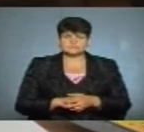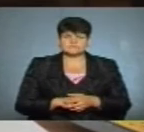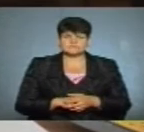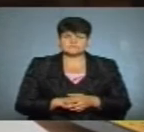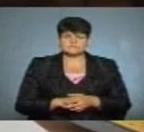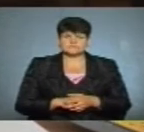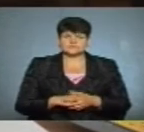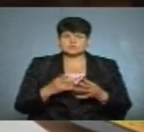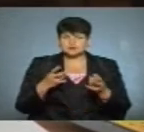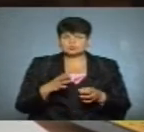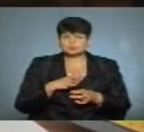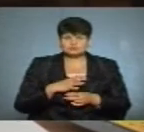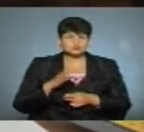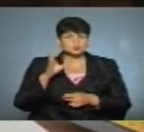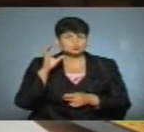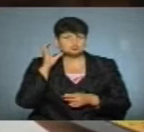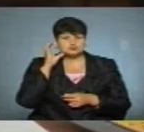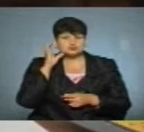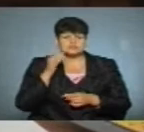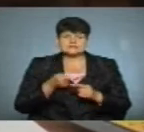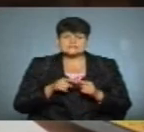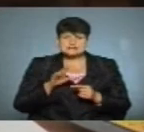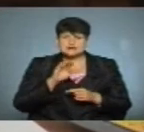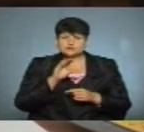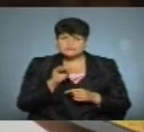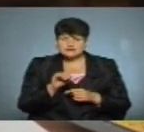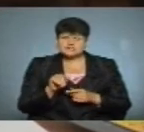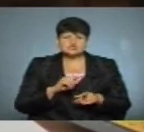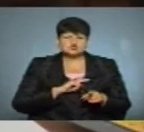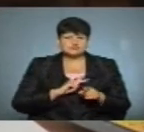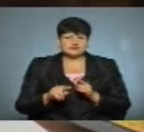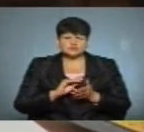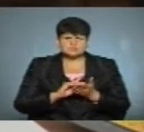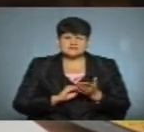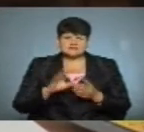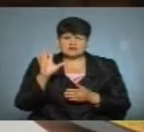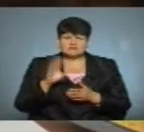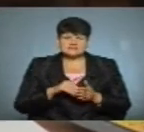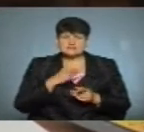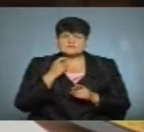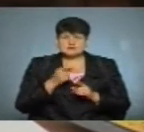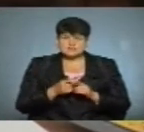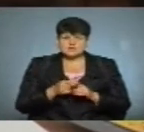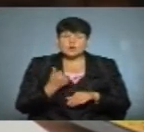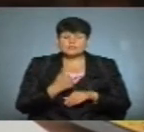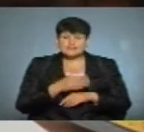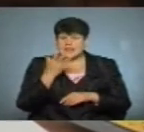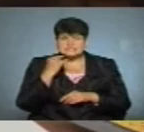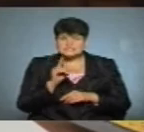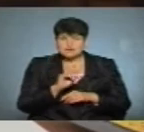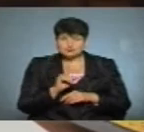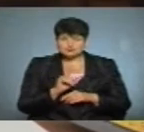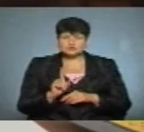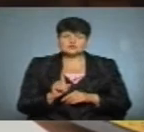потрібно було прослухати все аудіювання і швидко записати усі відповіді. І головне, не забути,